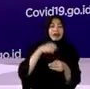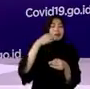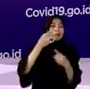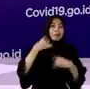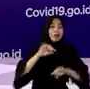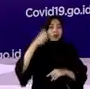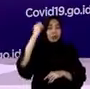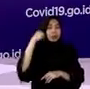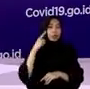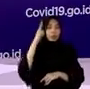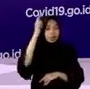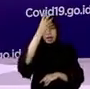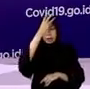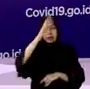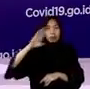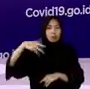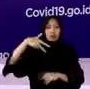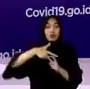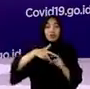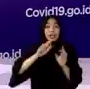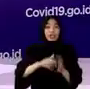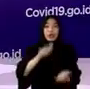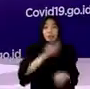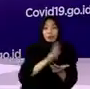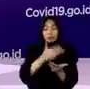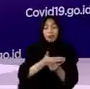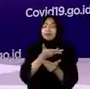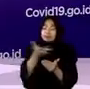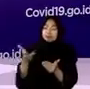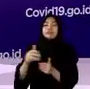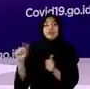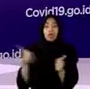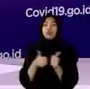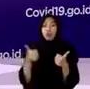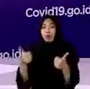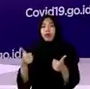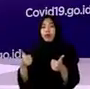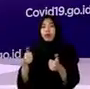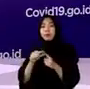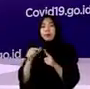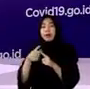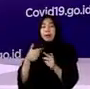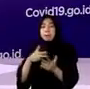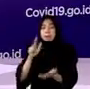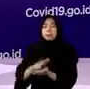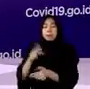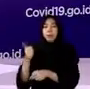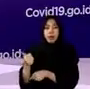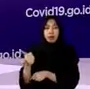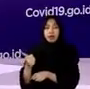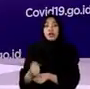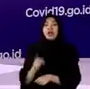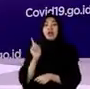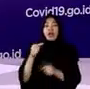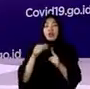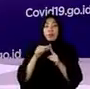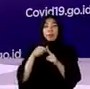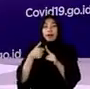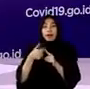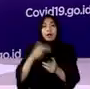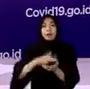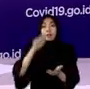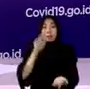Utara, Kalimantan Timur, dan Sulawesi Selatan. Melalui penerapan PPKM Mikro, maka penanganan pandemi